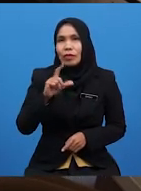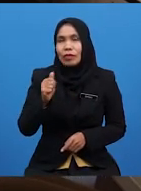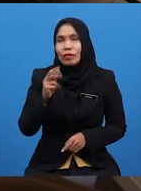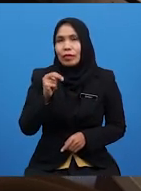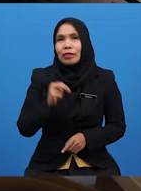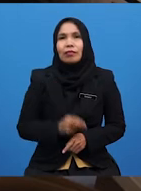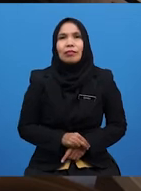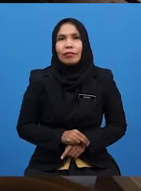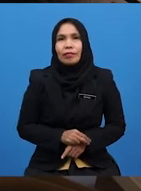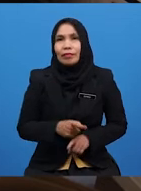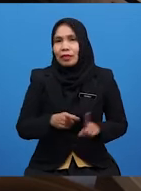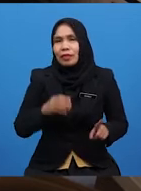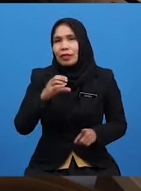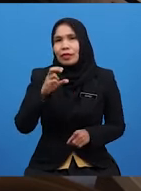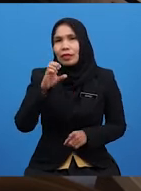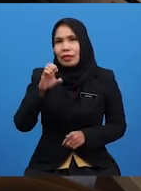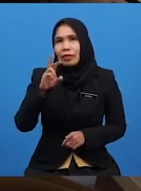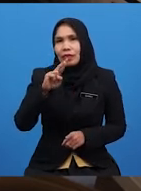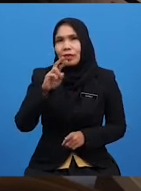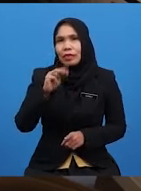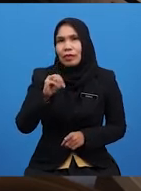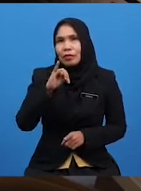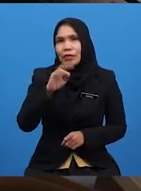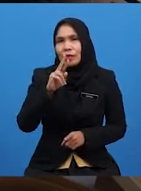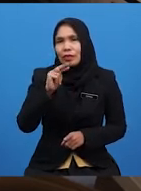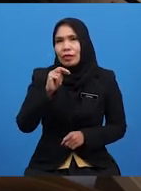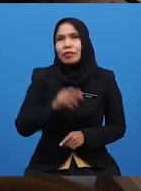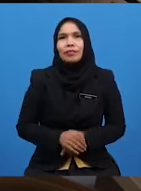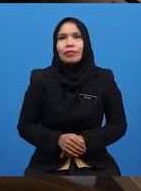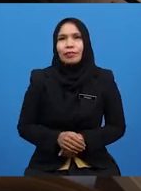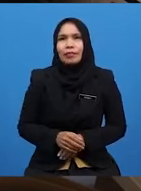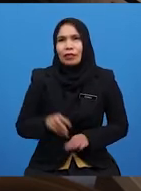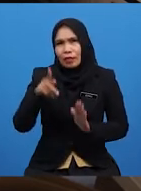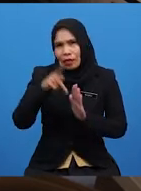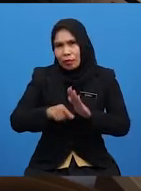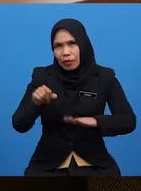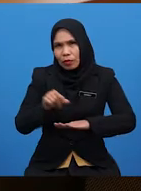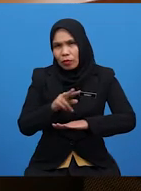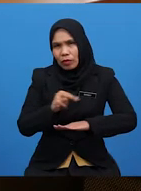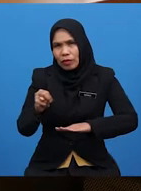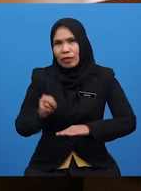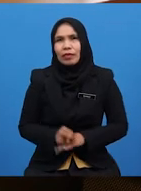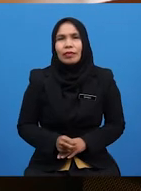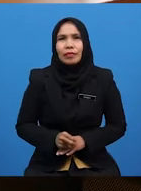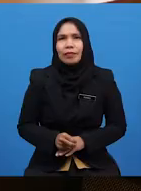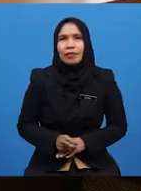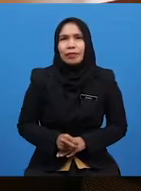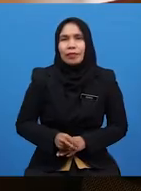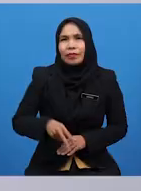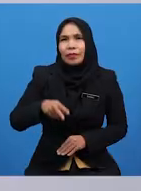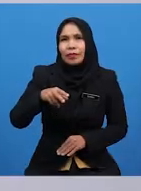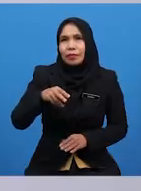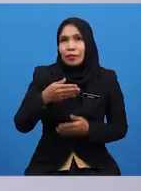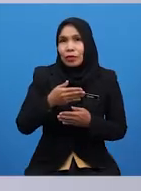dinding dan pintu gelangsar kaca yang bersifat lux Sinar Di ruang tamunya tingkat kaca di ruang